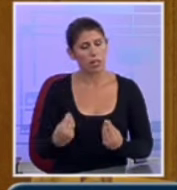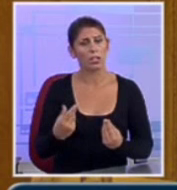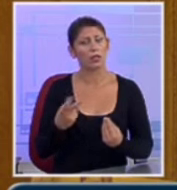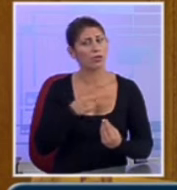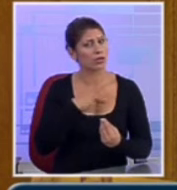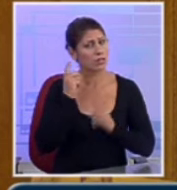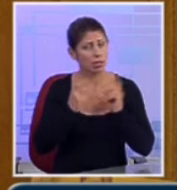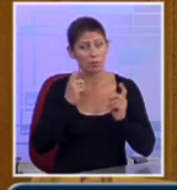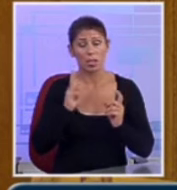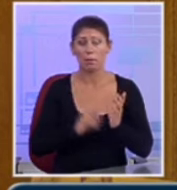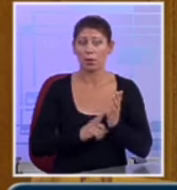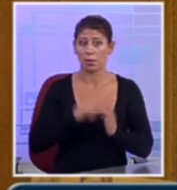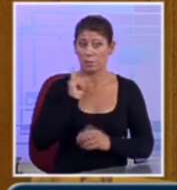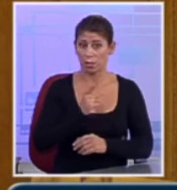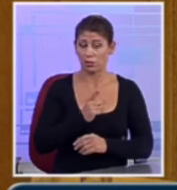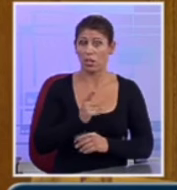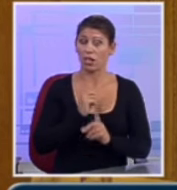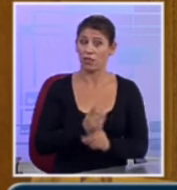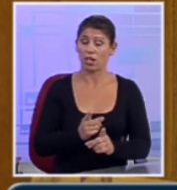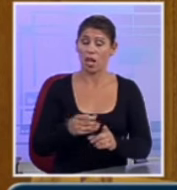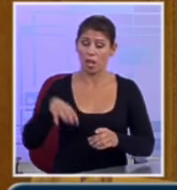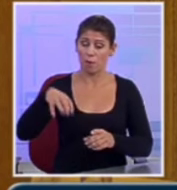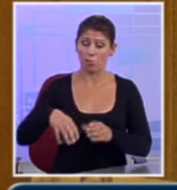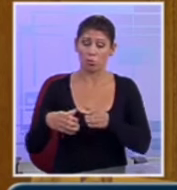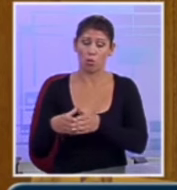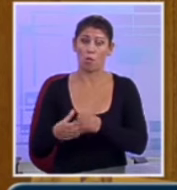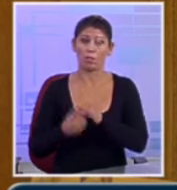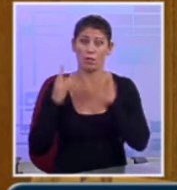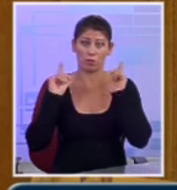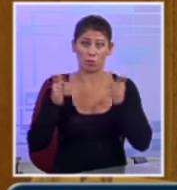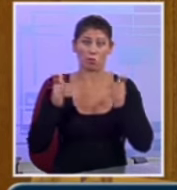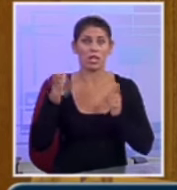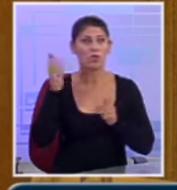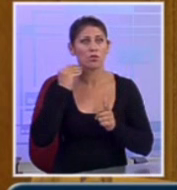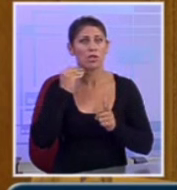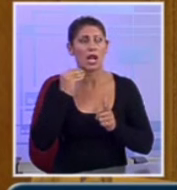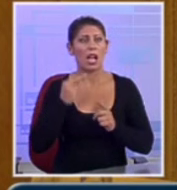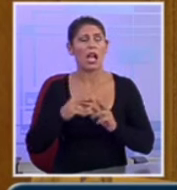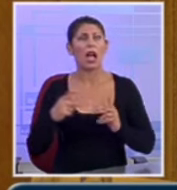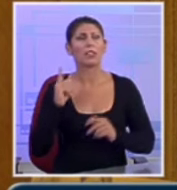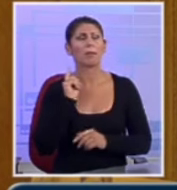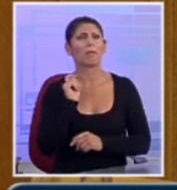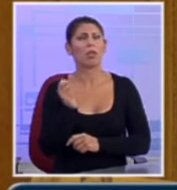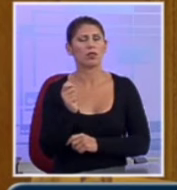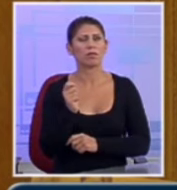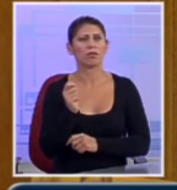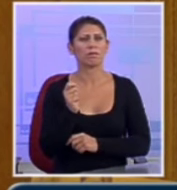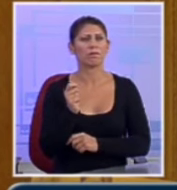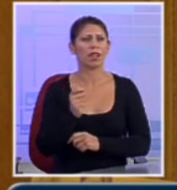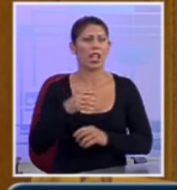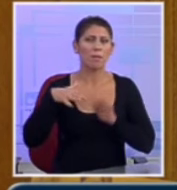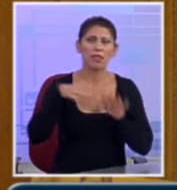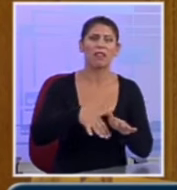να παρατηρήσω ότι ιδίως από την πλευρά της Νέας Δημοκρατίας άκουσα μία αντιπολίτευση επιθετική και ταυτόχρονα ρηχή και